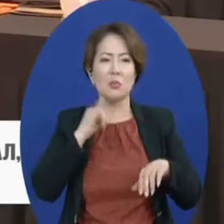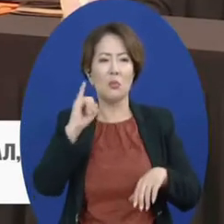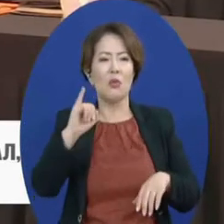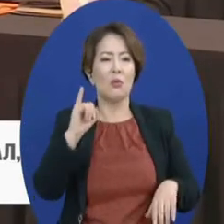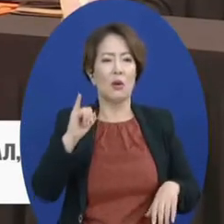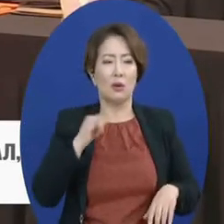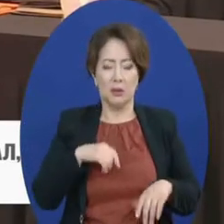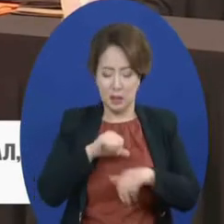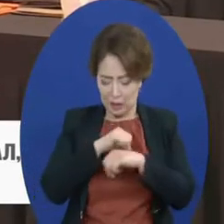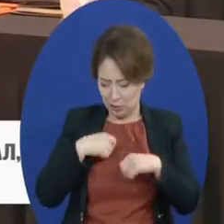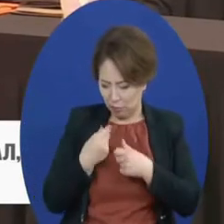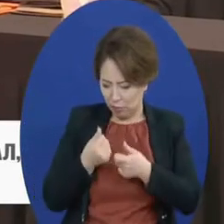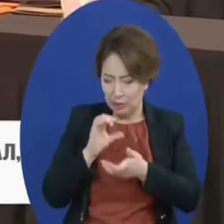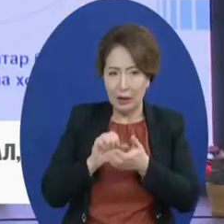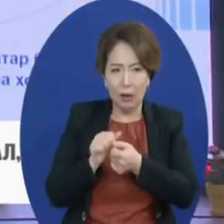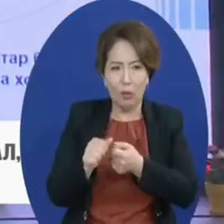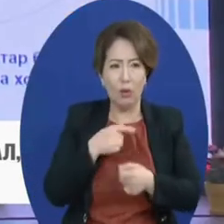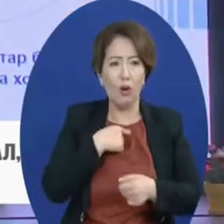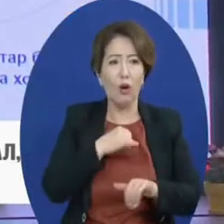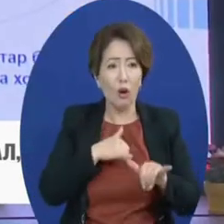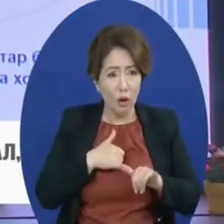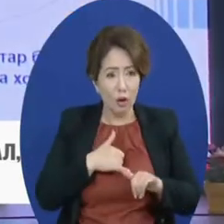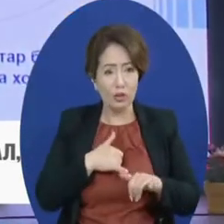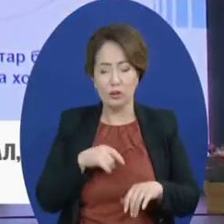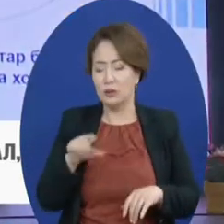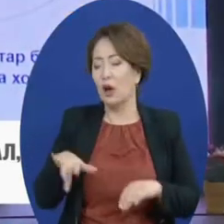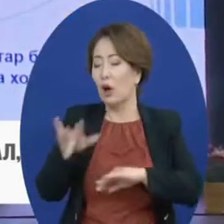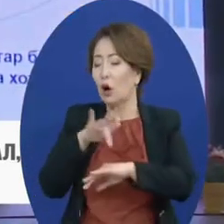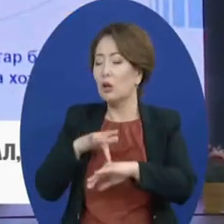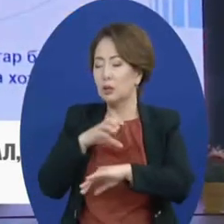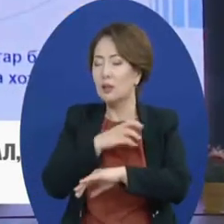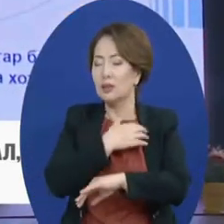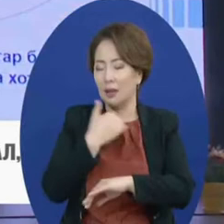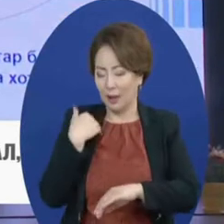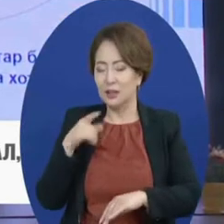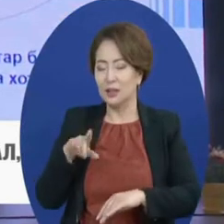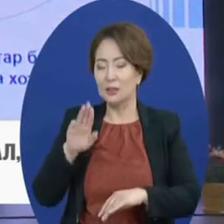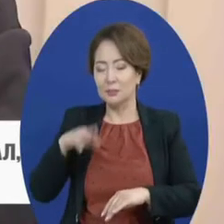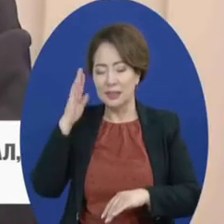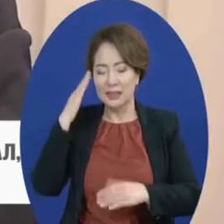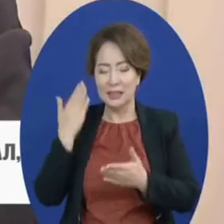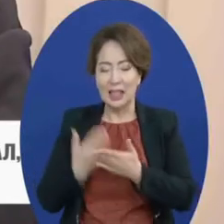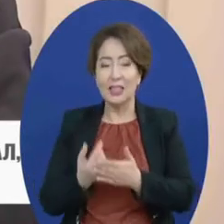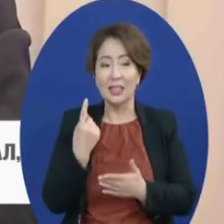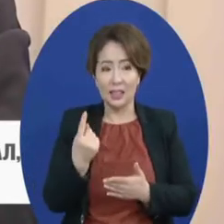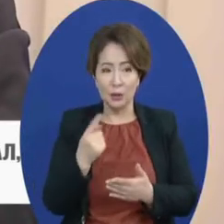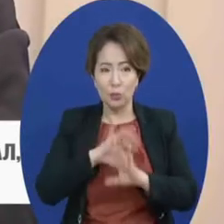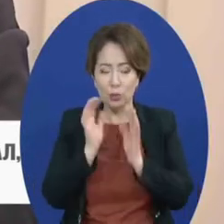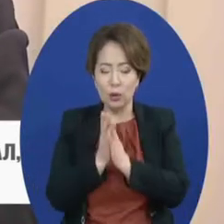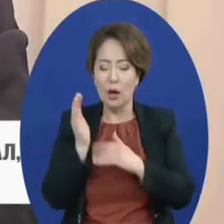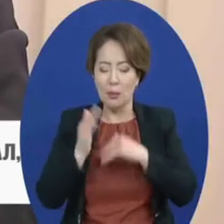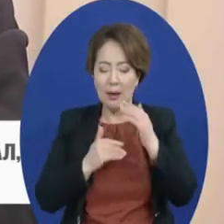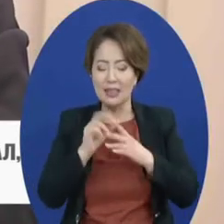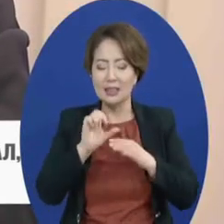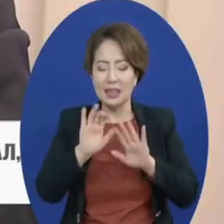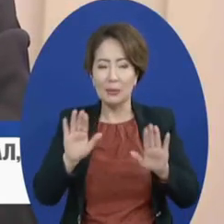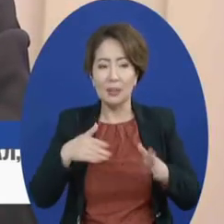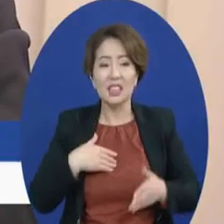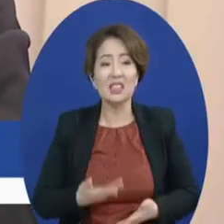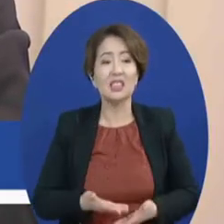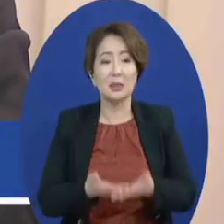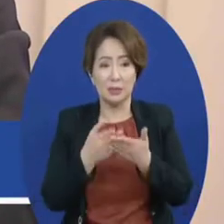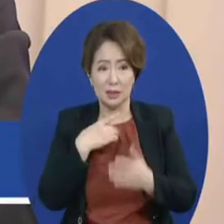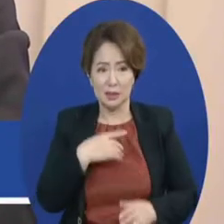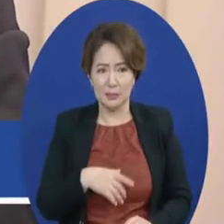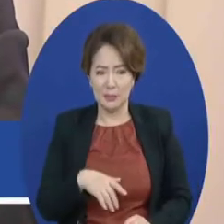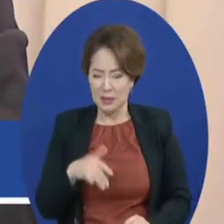хохирдог. Үүнтэй хотын дарга санал нэг байгаагаа илэрхийлээд бүхэл талаар барилгын салбарынхныг дэмжинэ гэлээ. Та бидний нүдэнд харагдахгүй нүдэнд